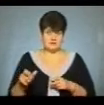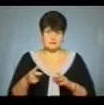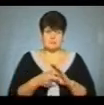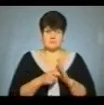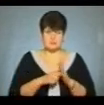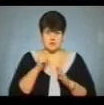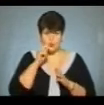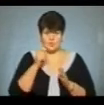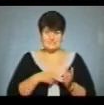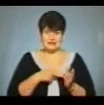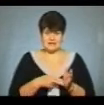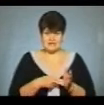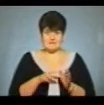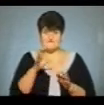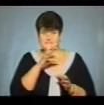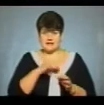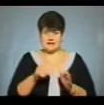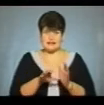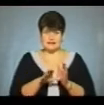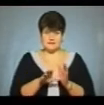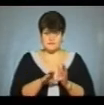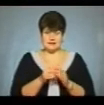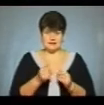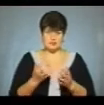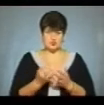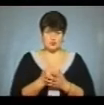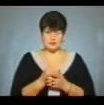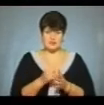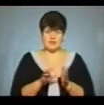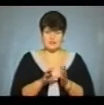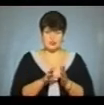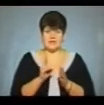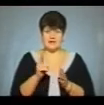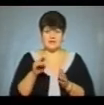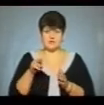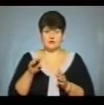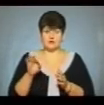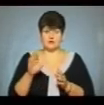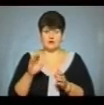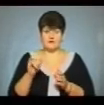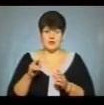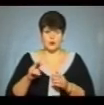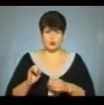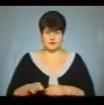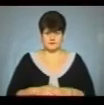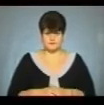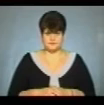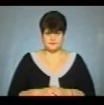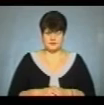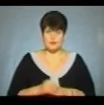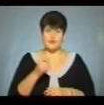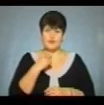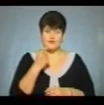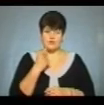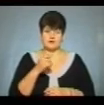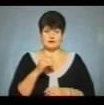приміщення «Укрзалізниці» викрадає електроенергію для здобуття електронних криптовалют біткоїнів. За словами Мар'яни